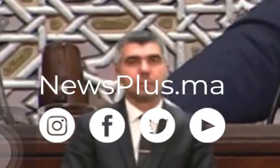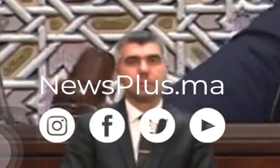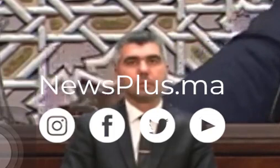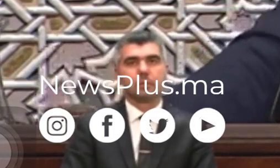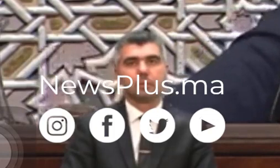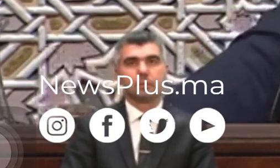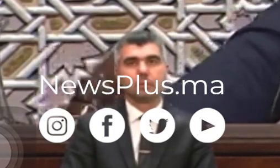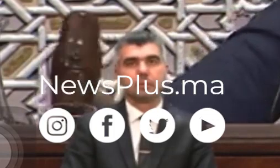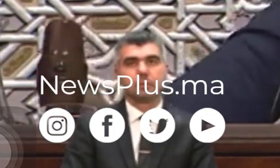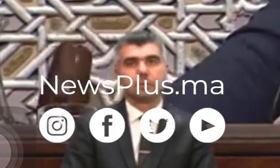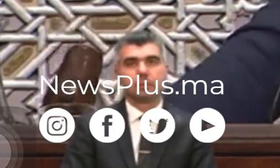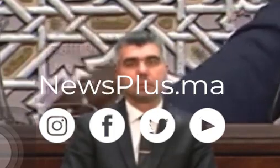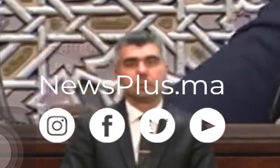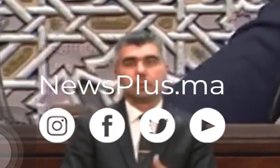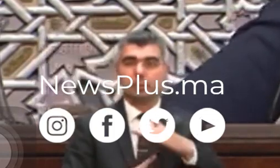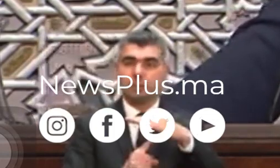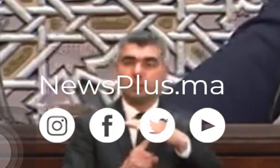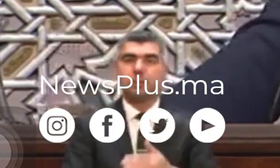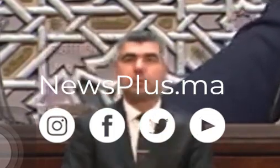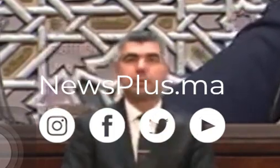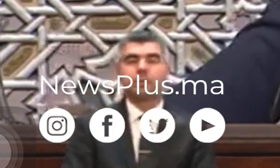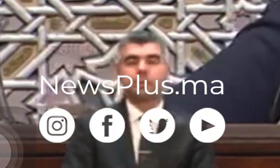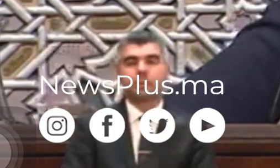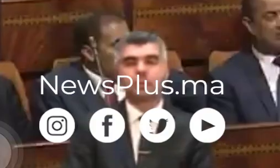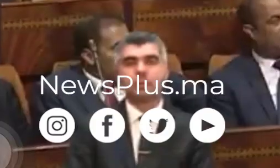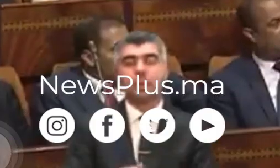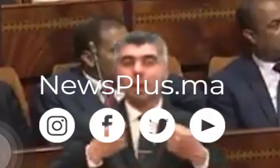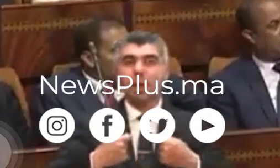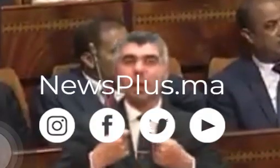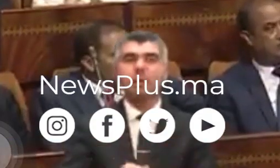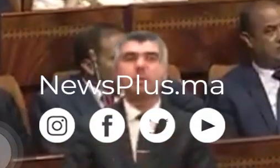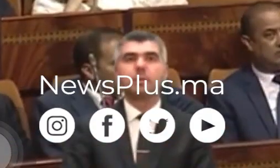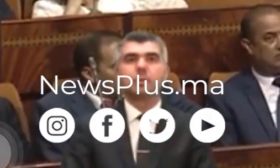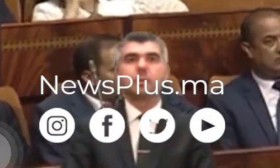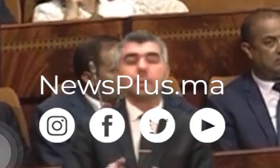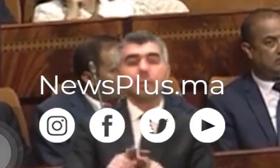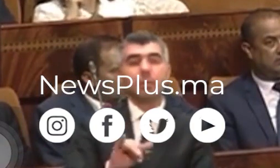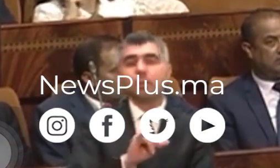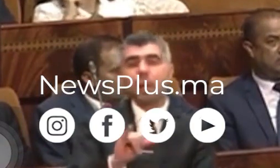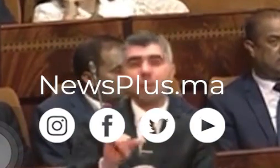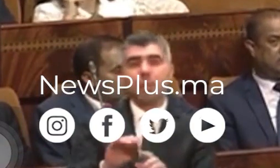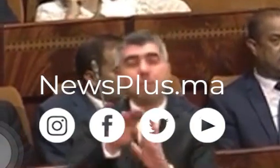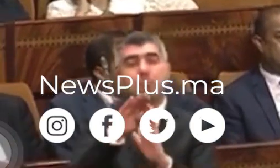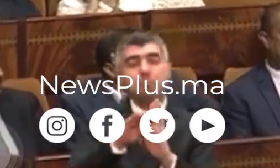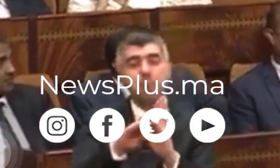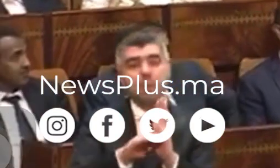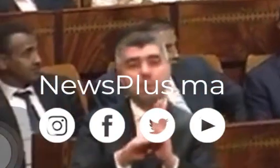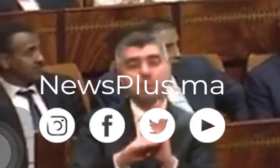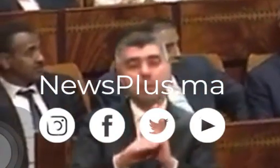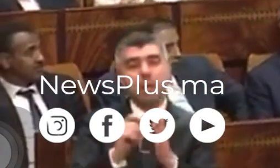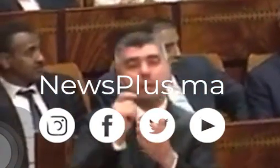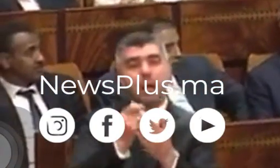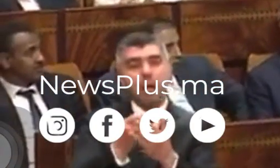لا راه كاين نقطه النظام. السيد الرئيس، تفضلي السيد الرئيس. السيد الرئيس، قلتي بما ان حتى شي واحد في المكتب انه طلب يعني المجيء